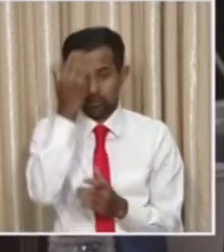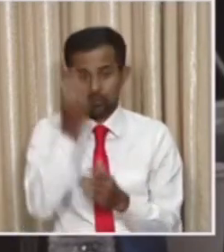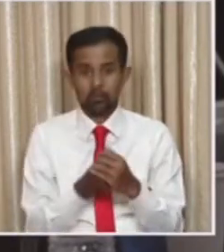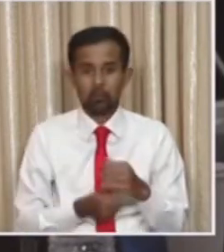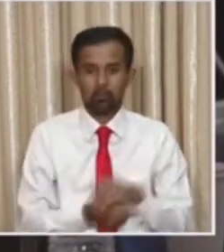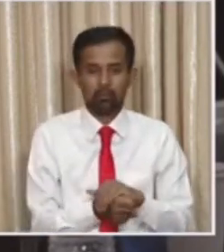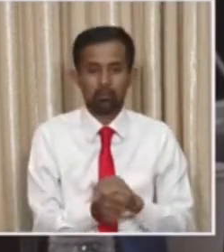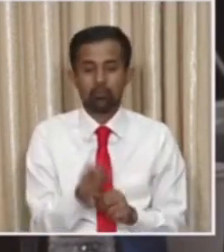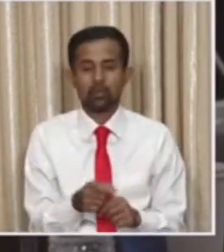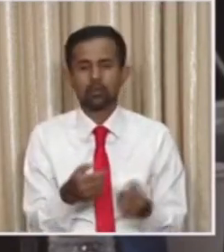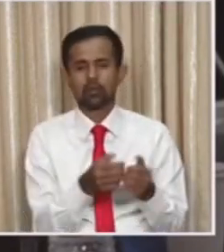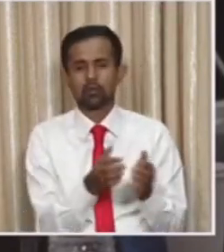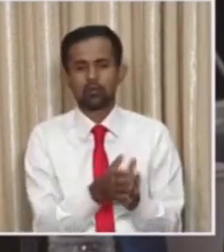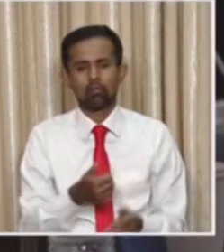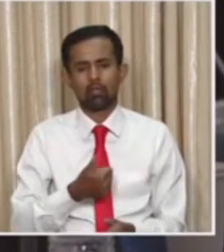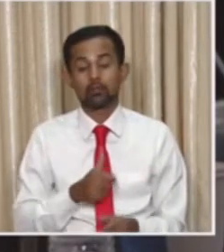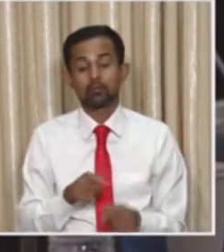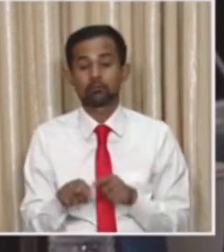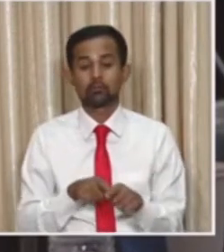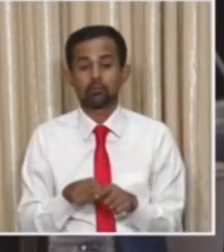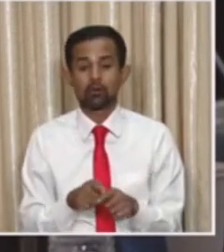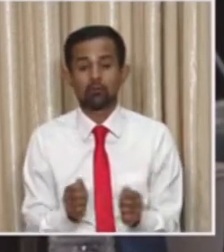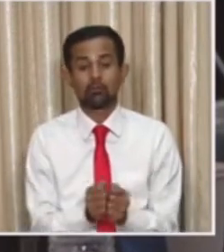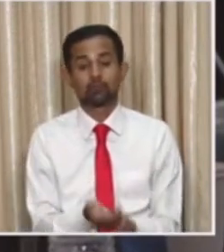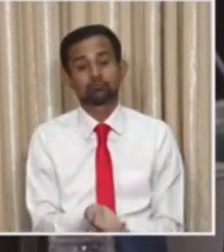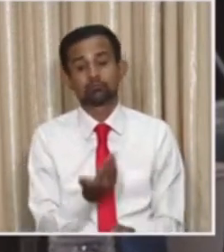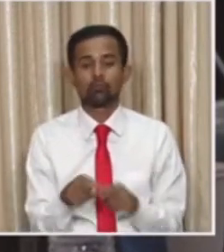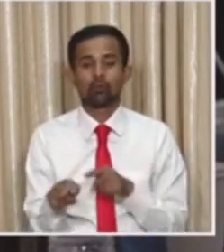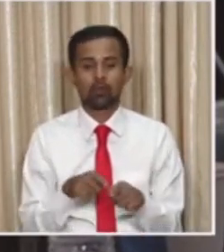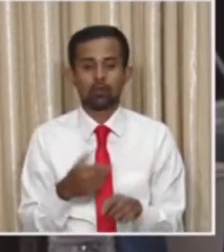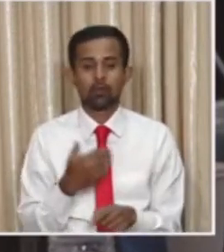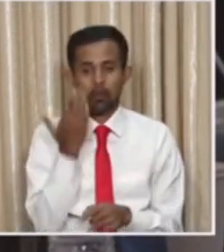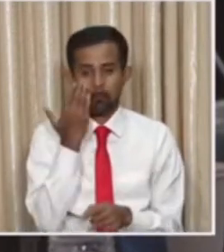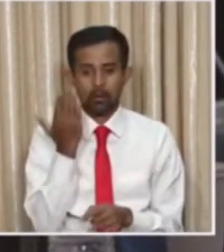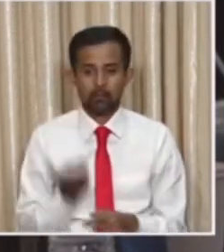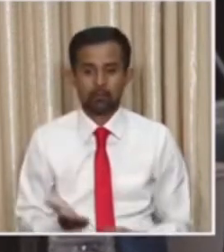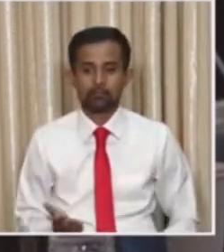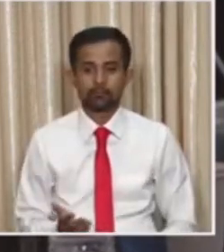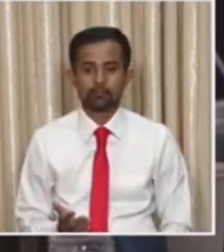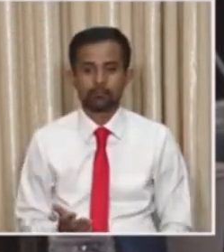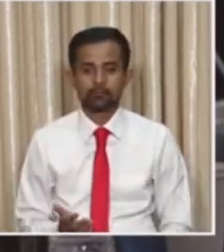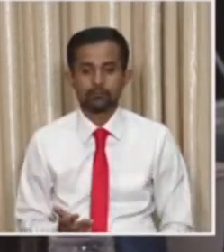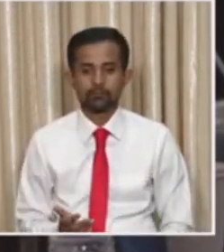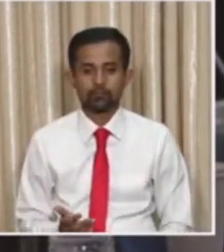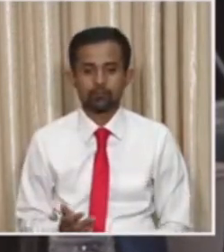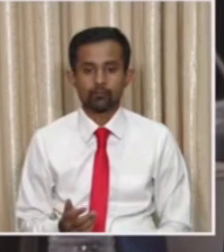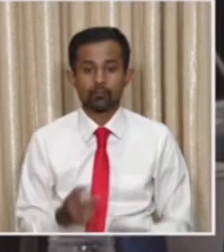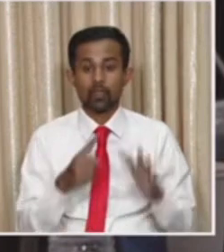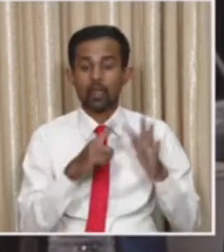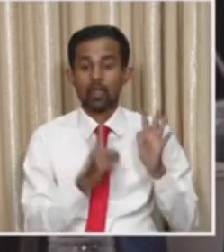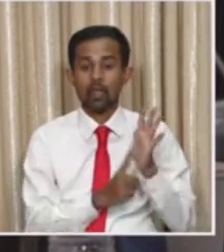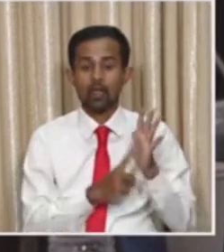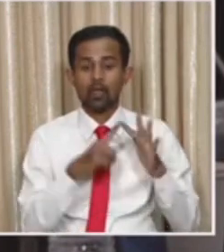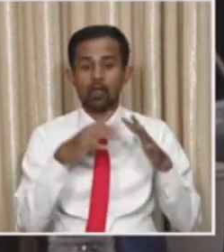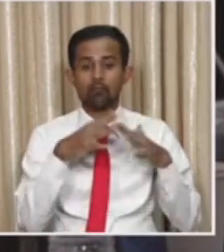அவர்களுடைய விருப்பங்களுக்கு ஏற்றபடி ஆடுகின்ற செயல்பாடுகளையும் நாங்கள் பார்க்கக்கூடியதாக இருக்கின்றது. அண்மையிலே எல்லாவல மேதானந்த தேரர் கலாநிதி